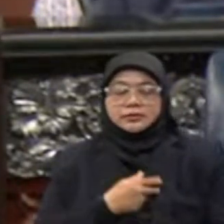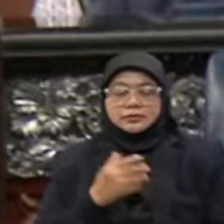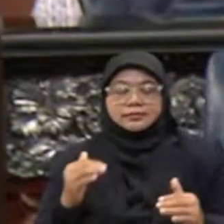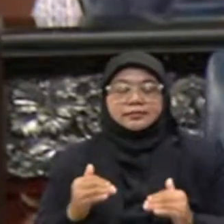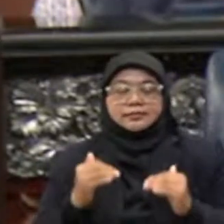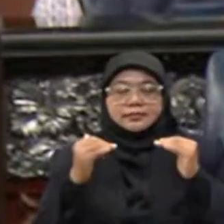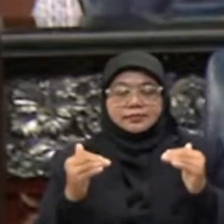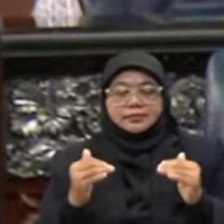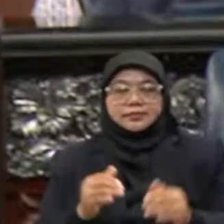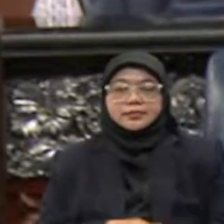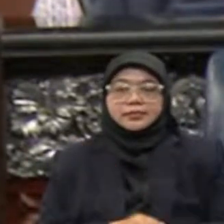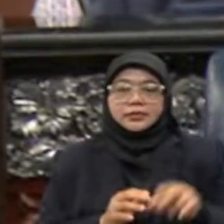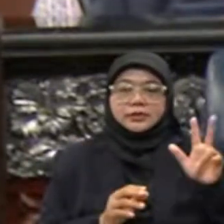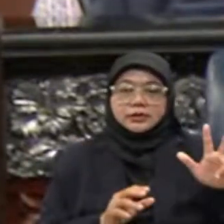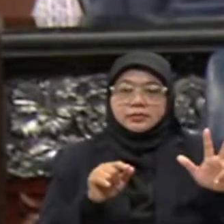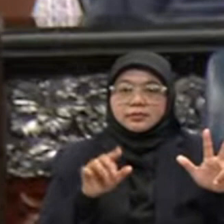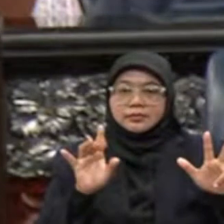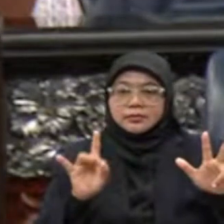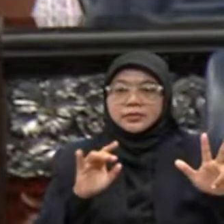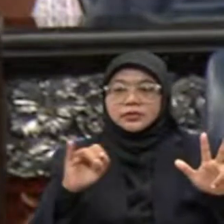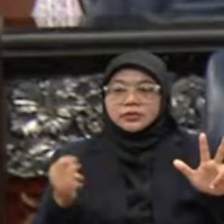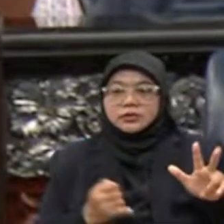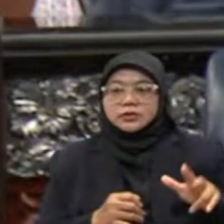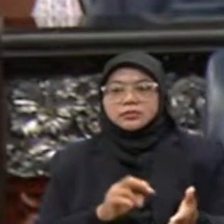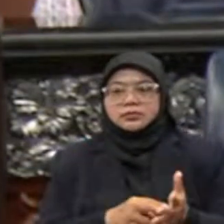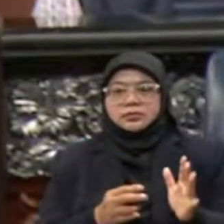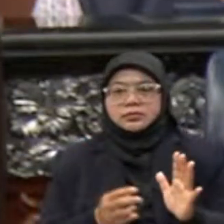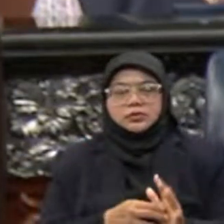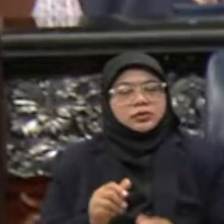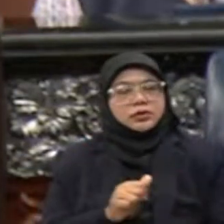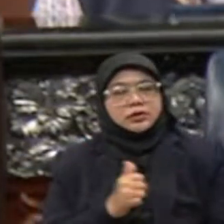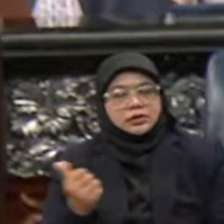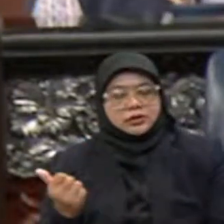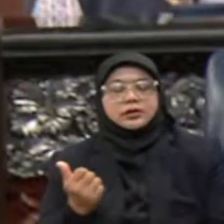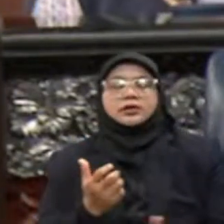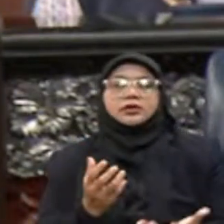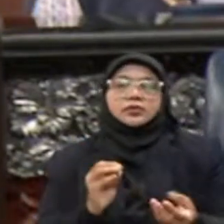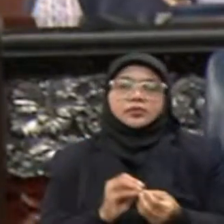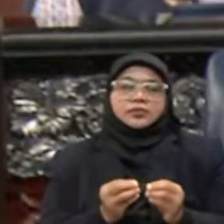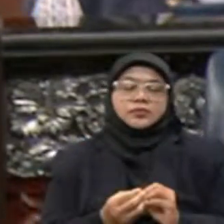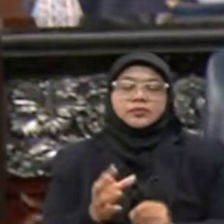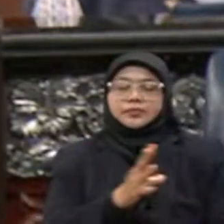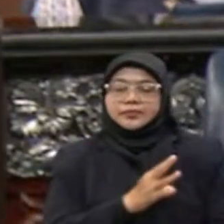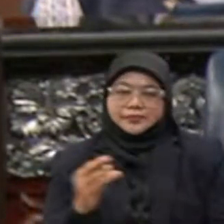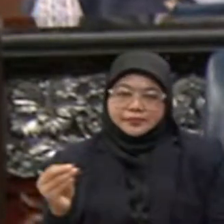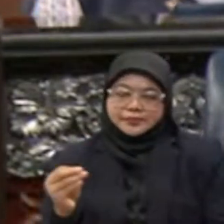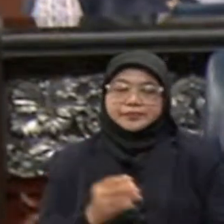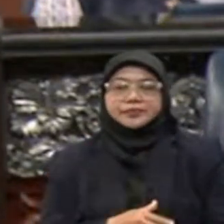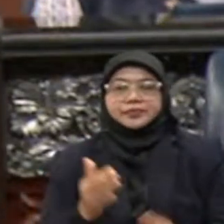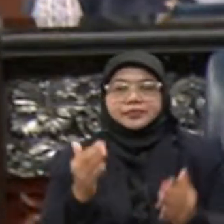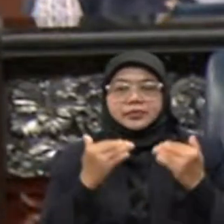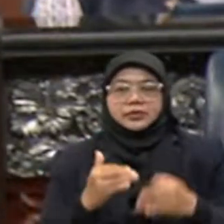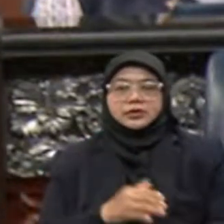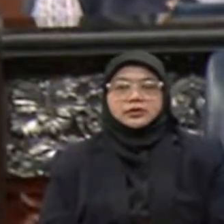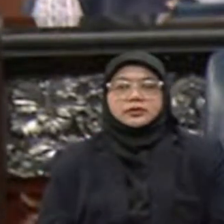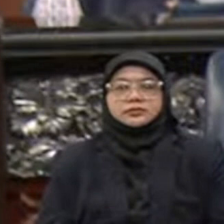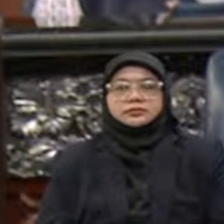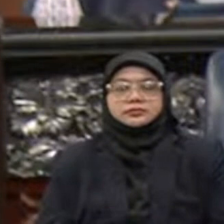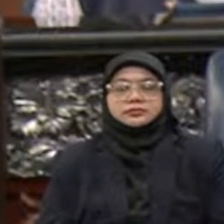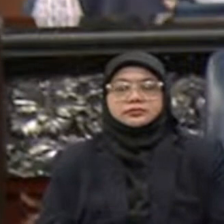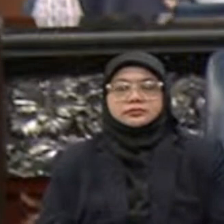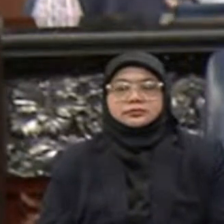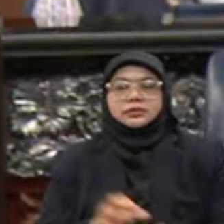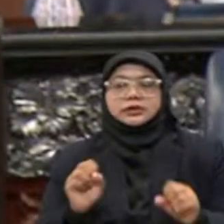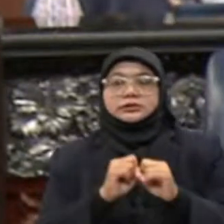daripada 38 juta ini kepada satu angka yang lain kemudian mengenai Sarekat